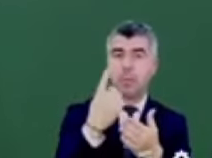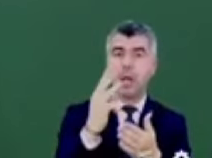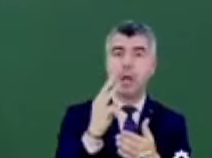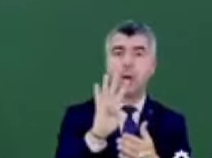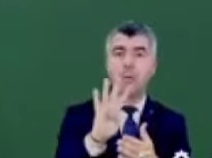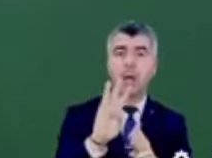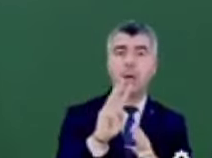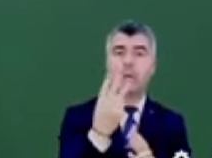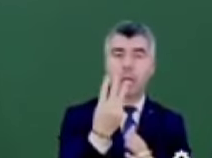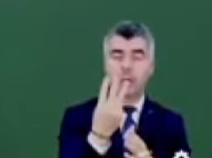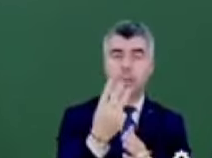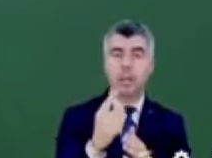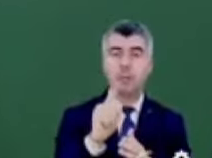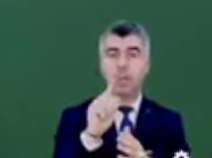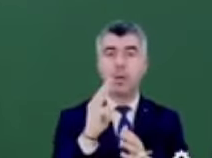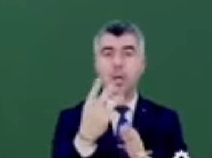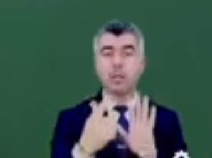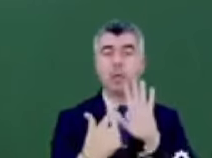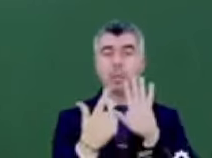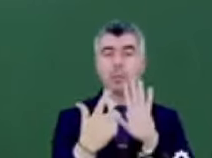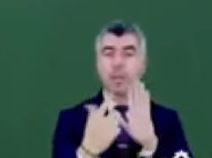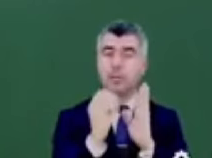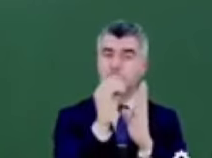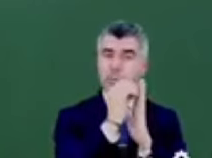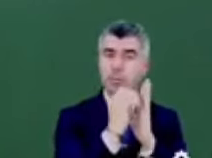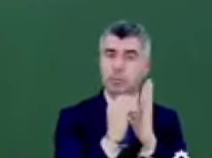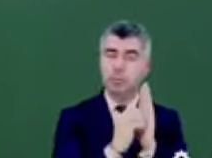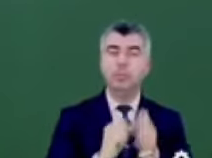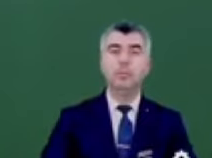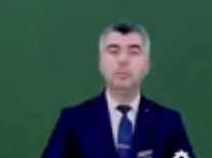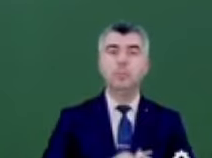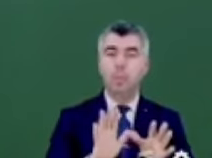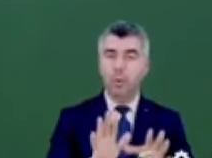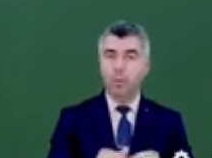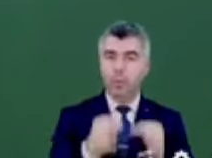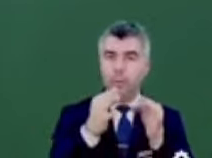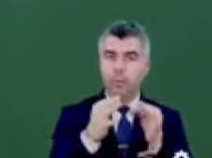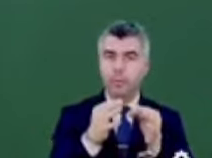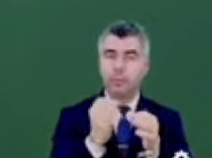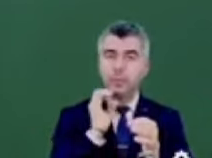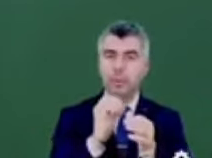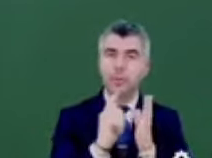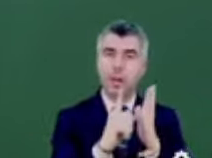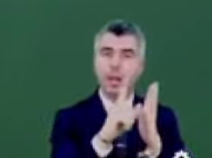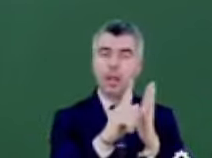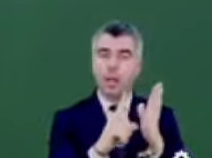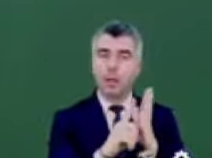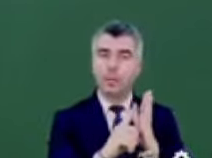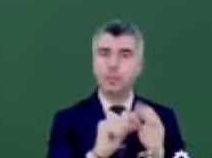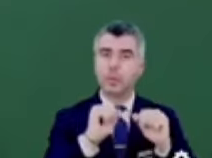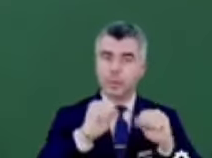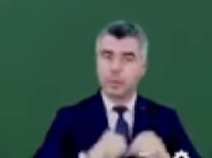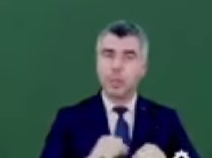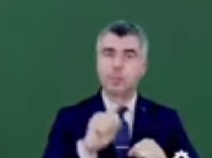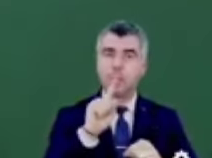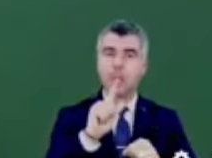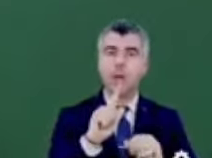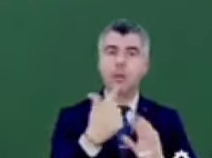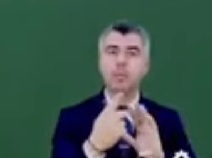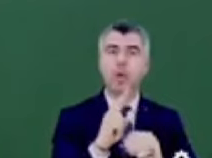والماده 173 منه وقد احدث او قد احدث هذا القانون بموجب الماده 127